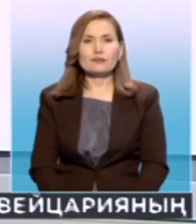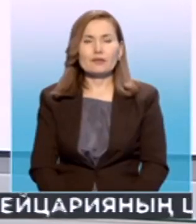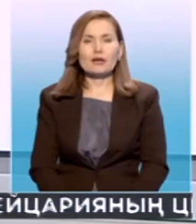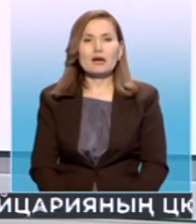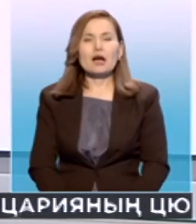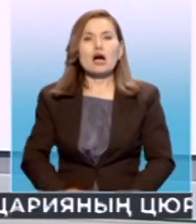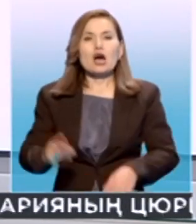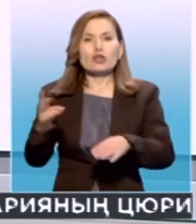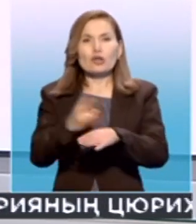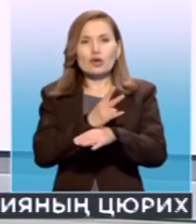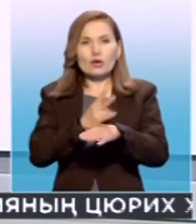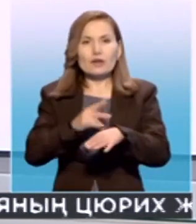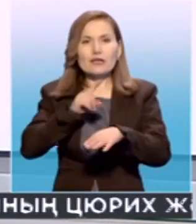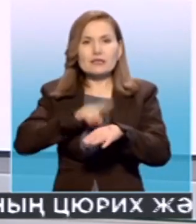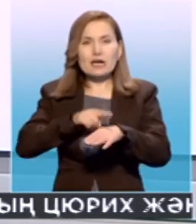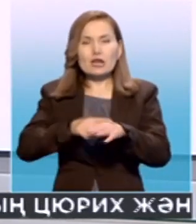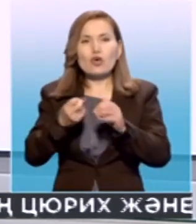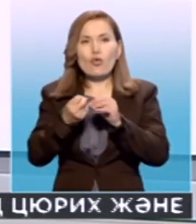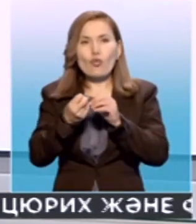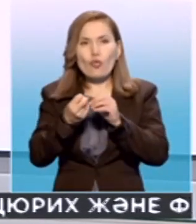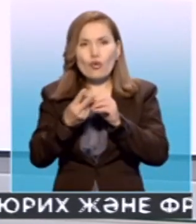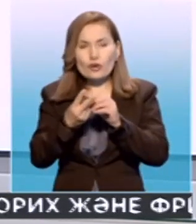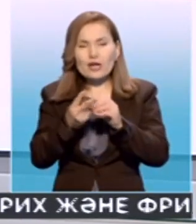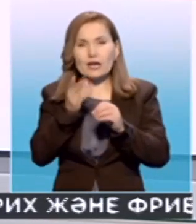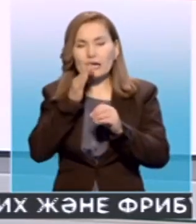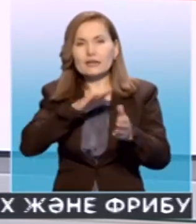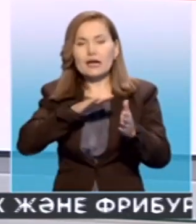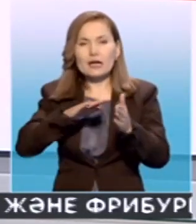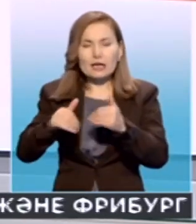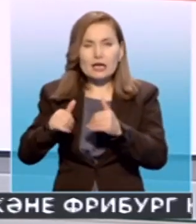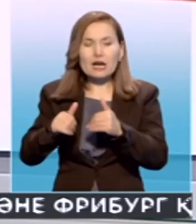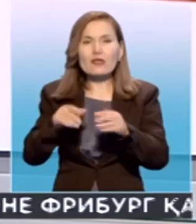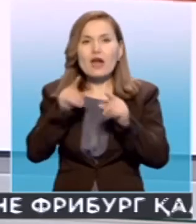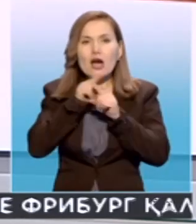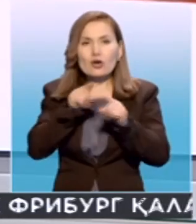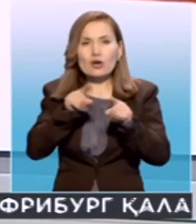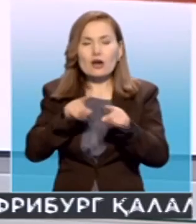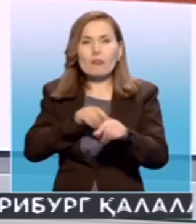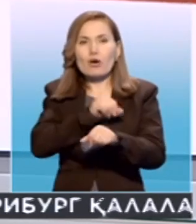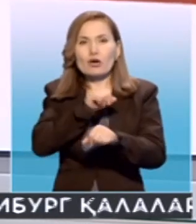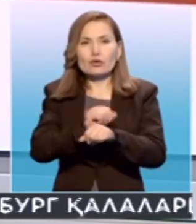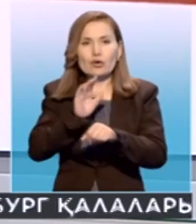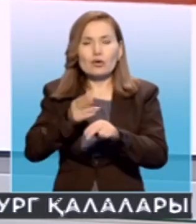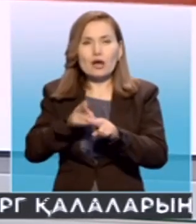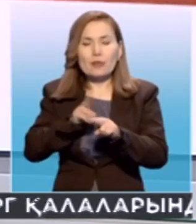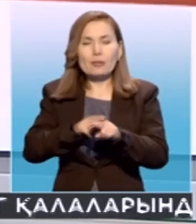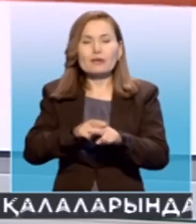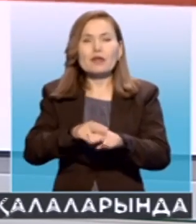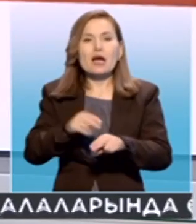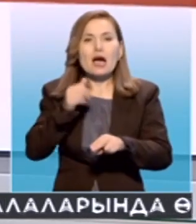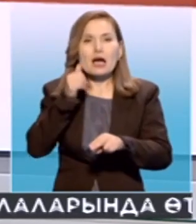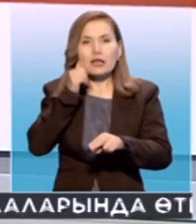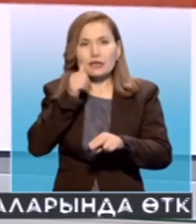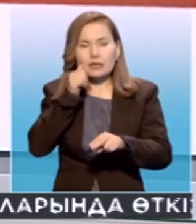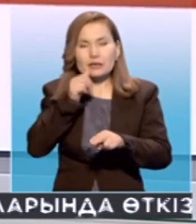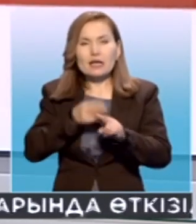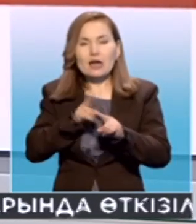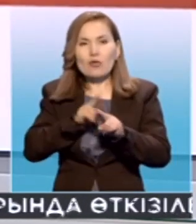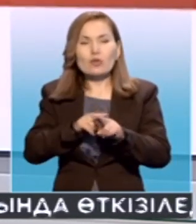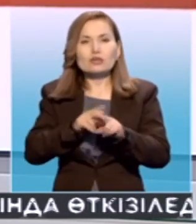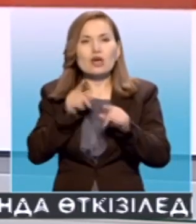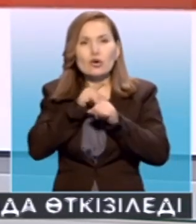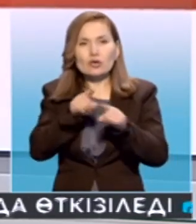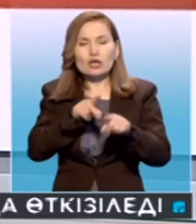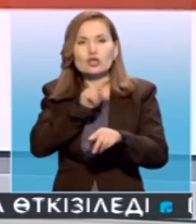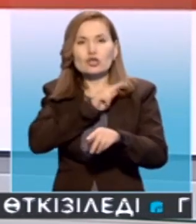Жалғастырамыз. Түнгі сағат 12-ден кейін референдум алдындағы тыныштық күні басталады. Ертең және референдум күні үгіт-насихат жұмыстарына тыйым